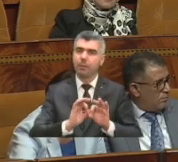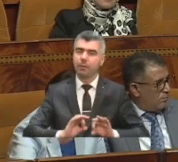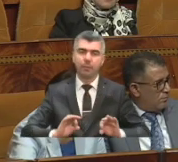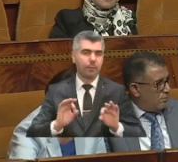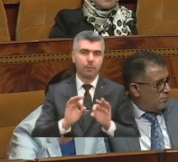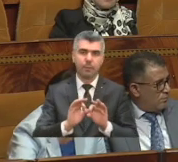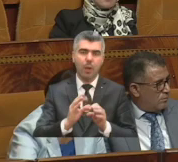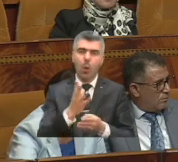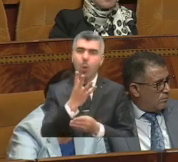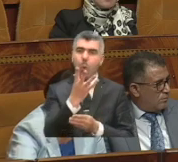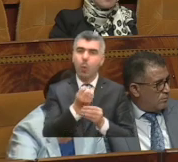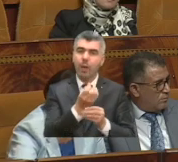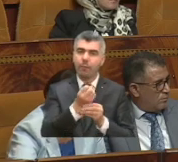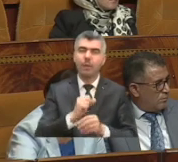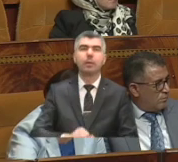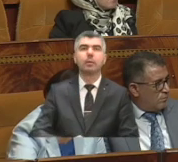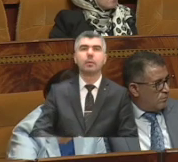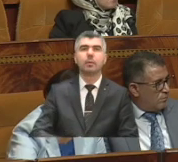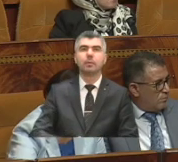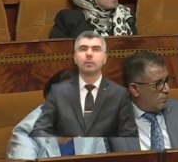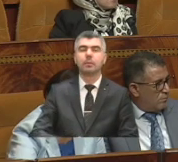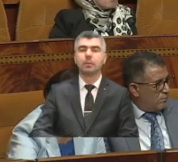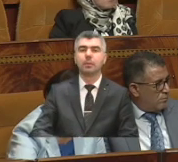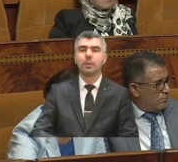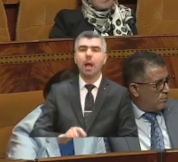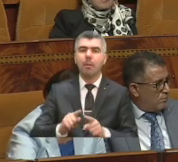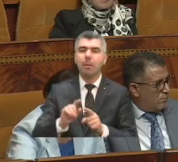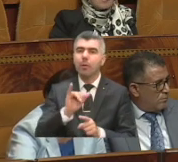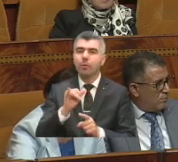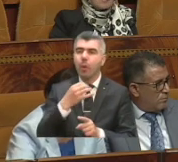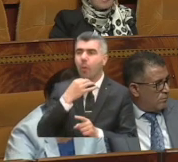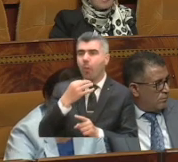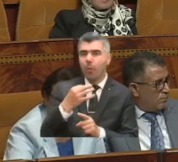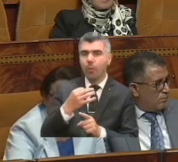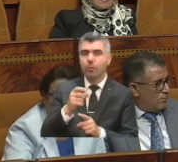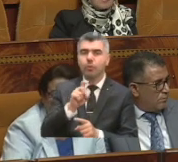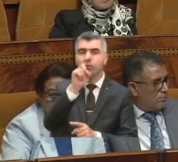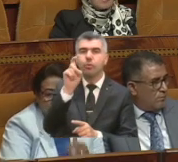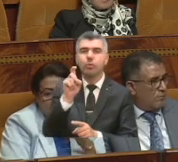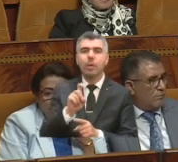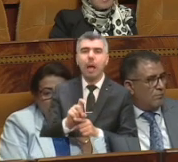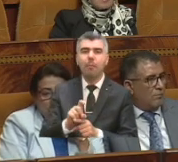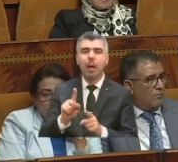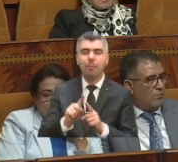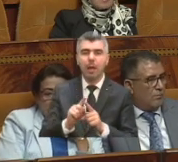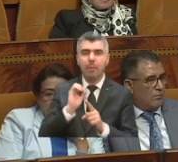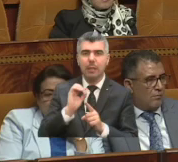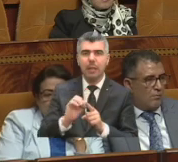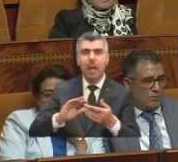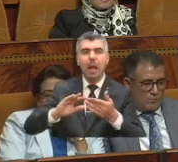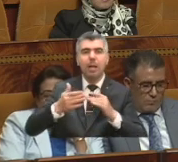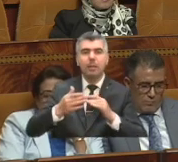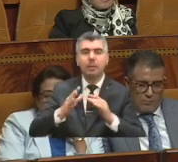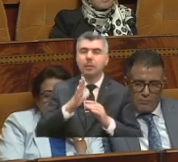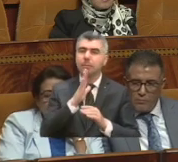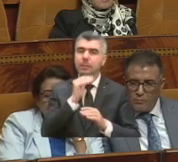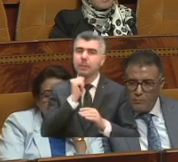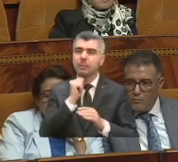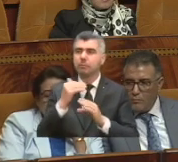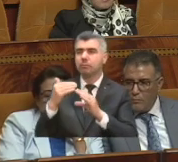جماعة على أي رقم أنا غنهضر، جماعة لو شيف ليو ديالها ما فيهش الإنترنت، وصيفطنا